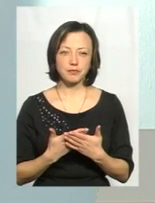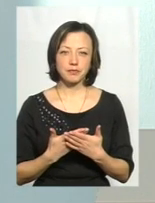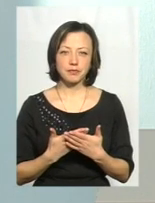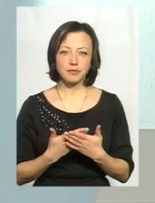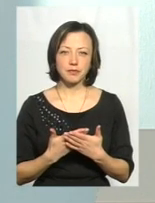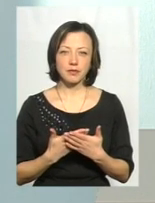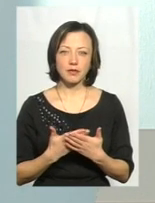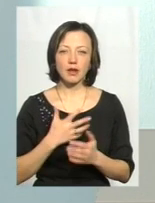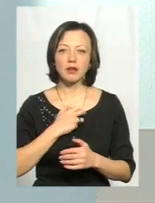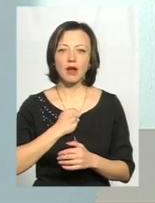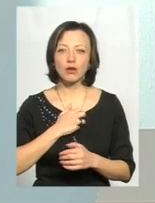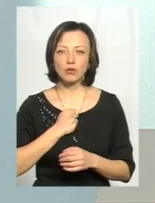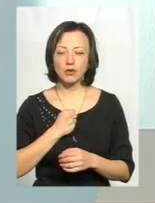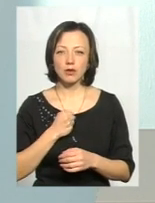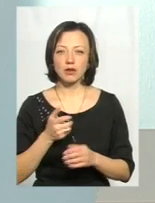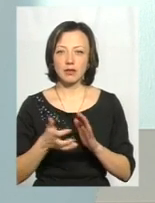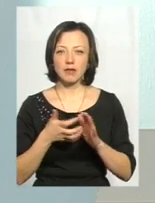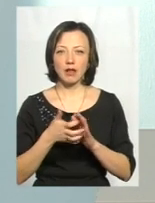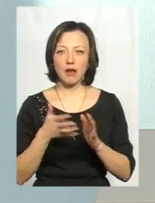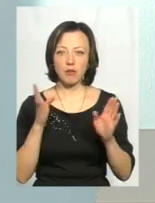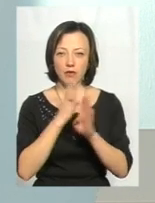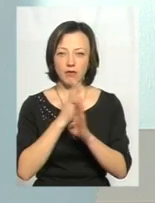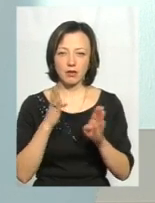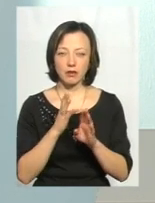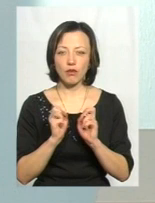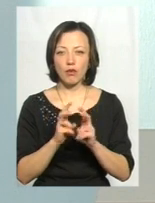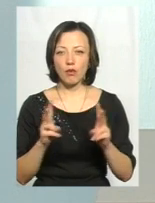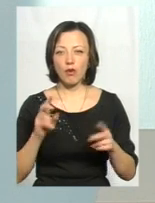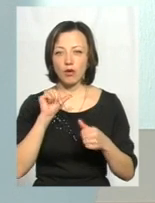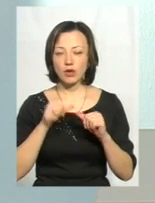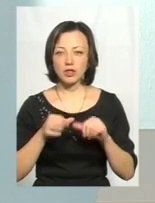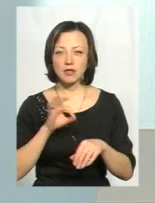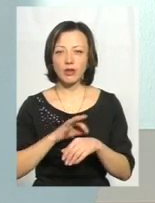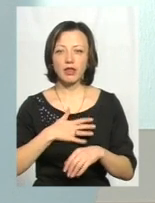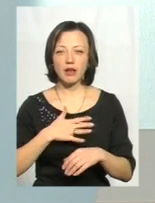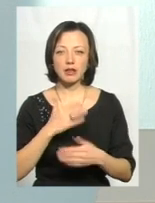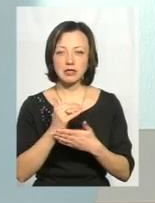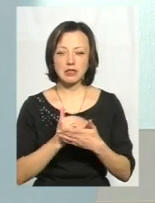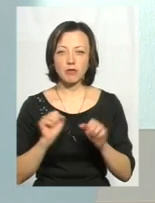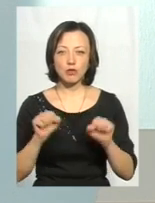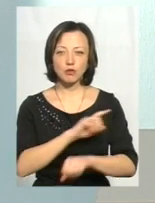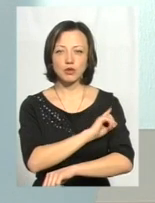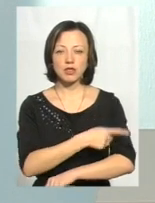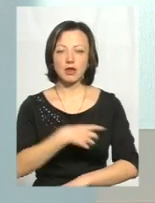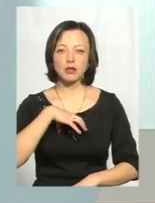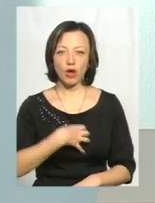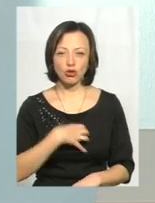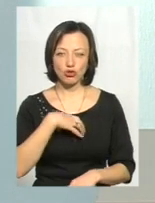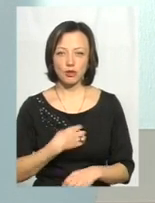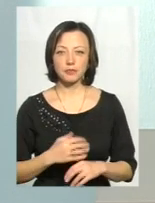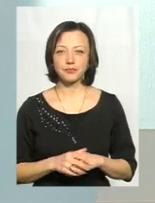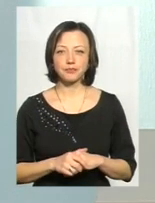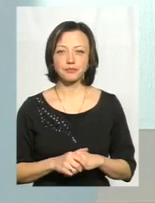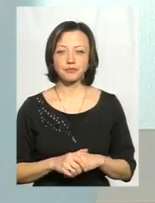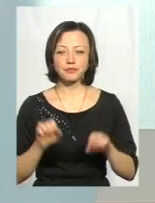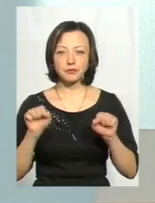приступи задухи можуть посилитися, може бути в кого є хронічне захворювання дихальної системи, може посилитися кашель,